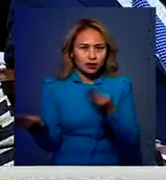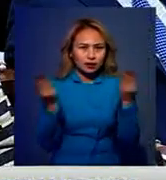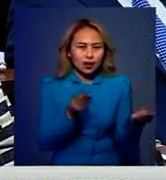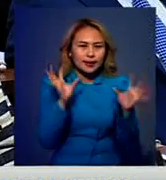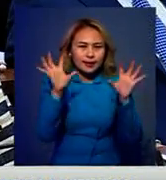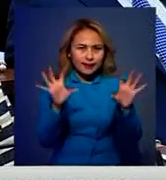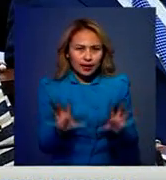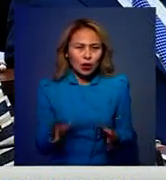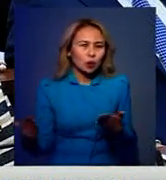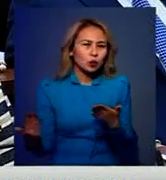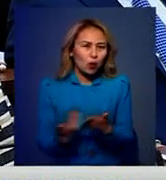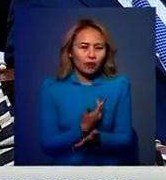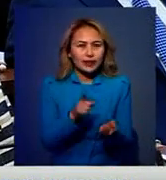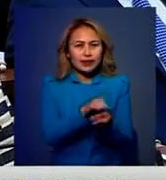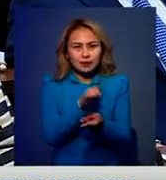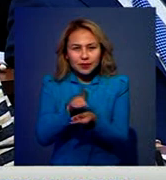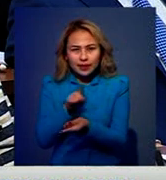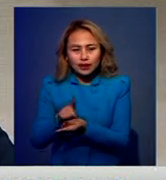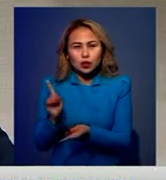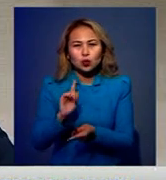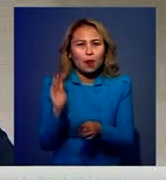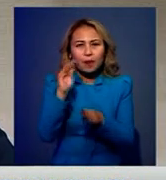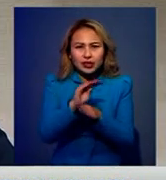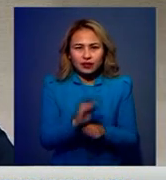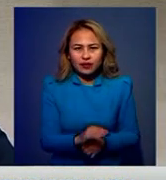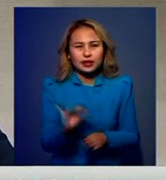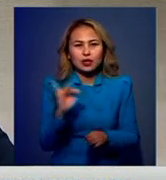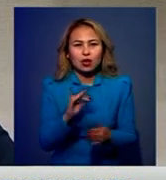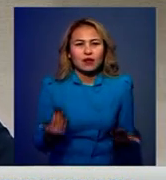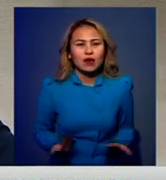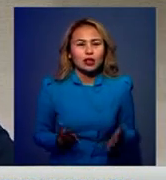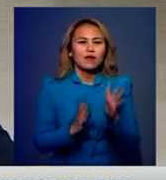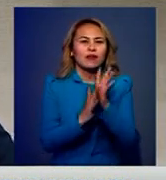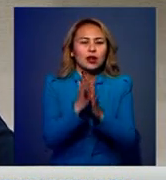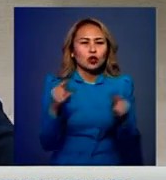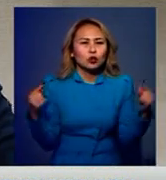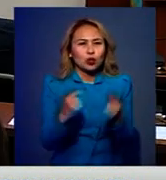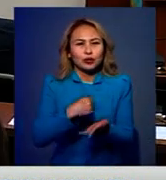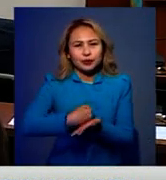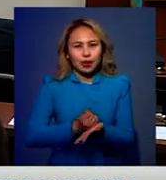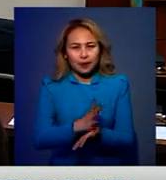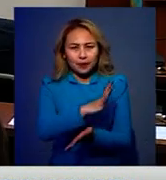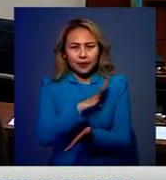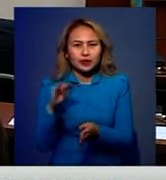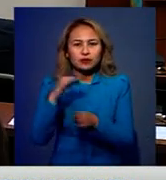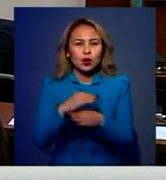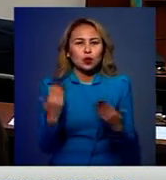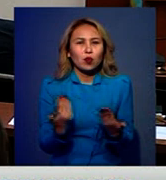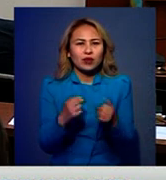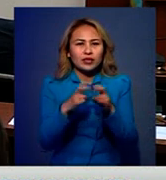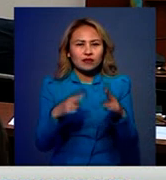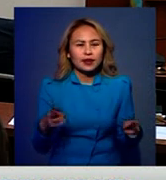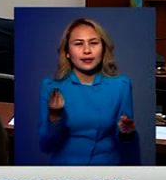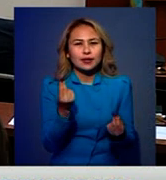ұсынылған заң жобасындағы өзгертулер мен толықтырулар елдің экономикалық өсімін тұрақтандырады. Сондай-ақ жаңа мекеме